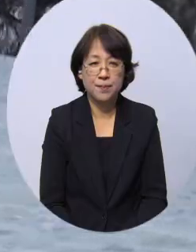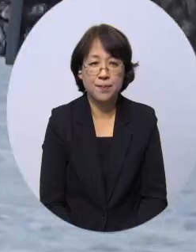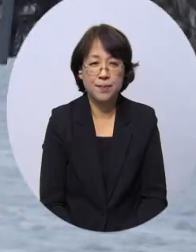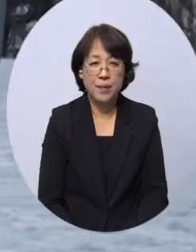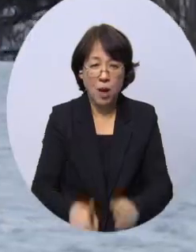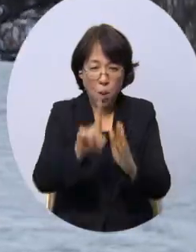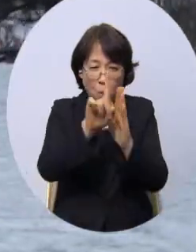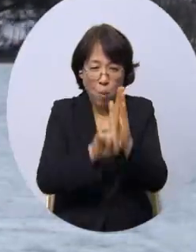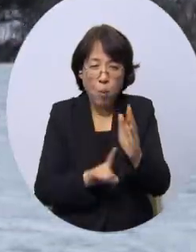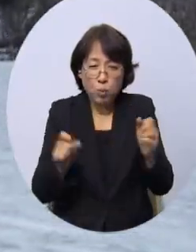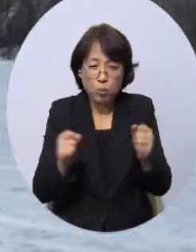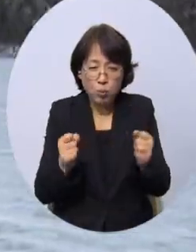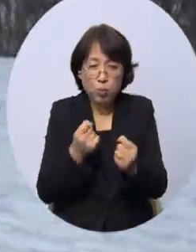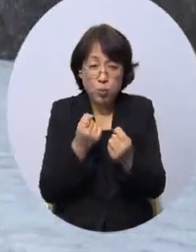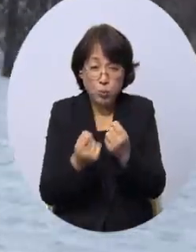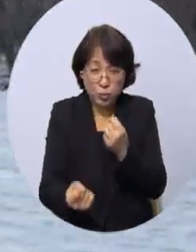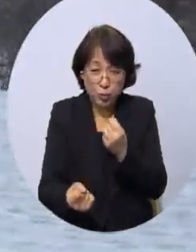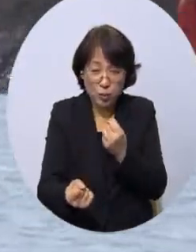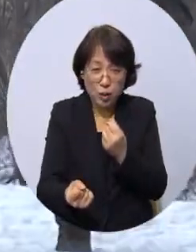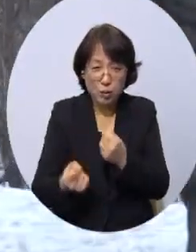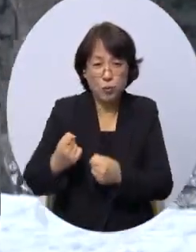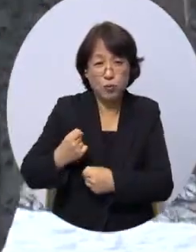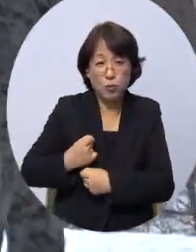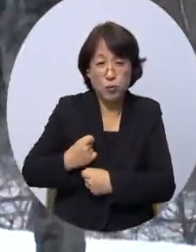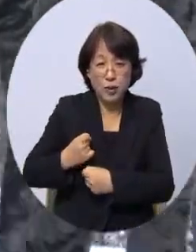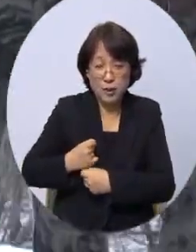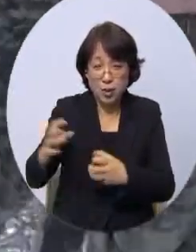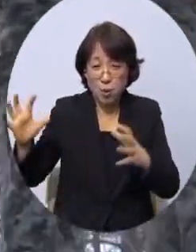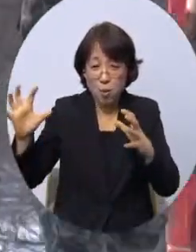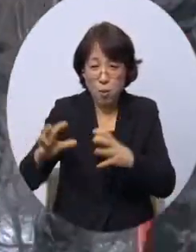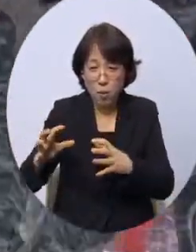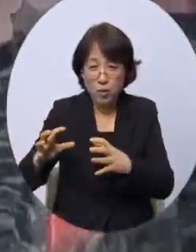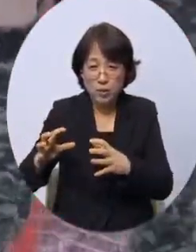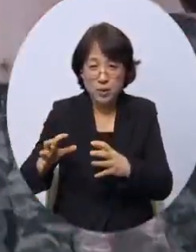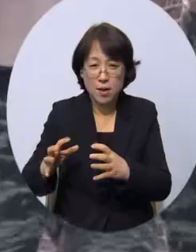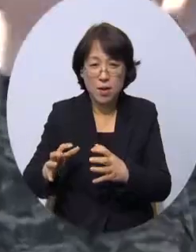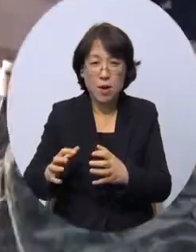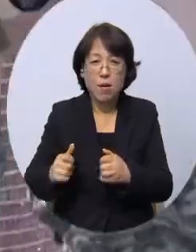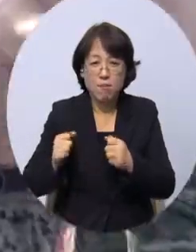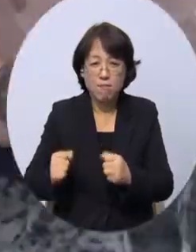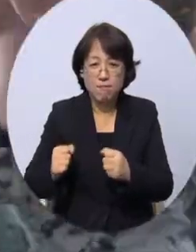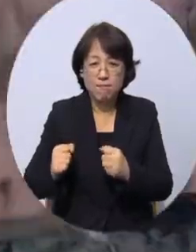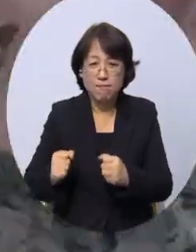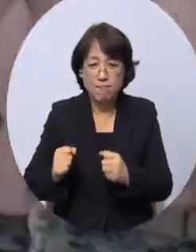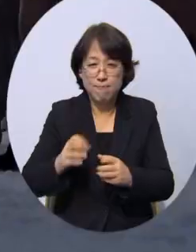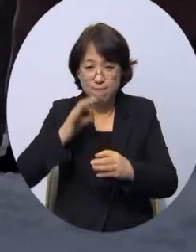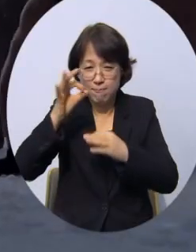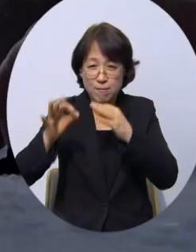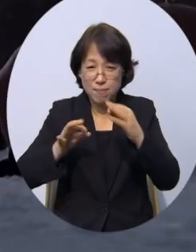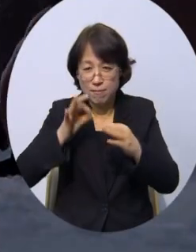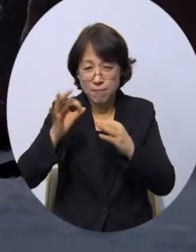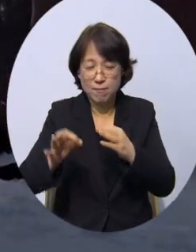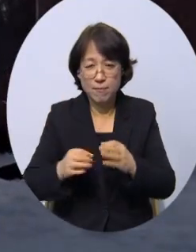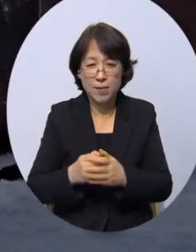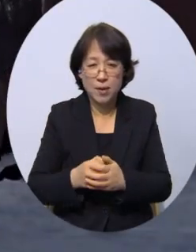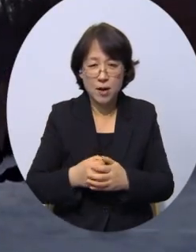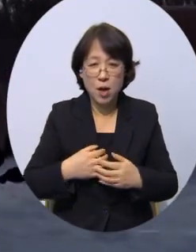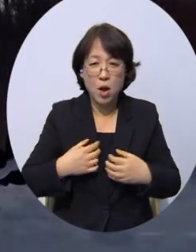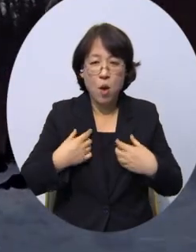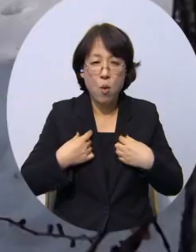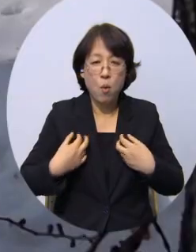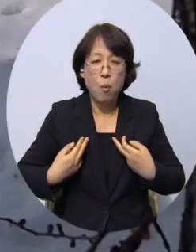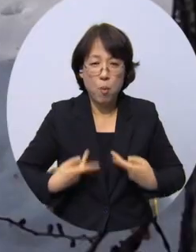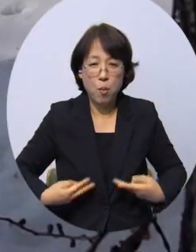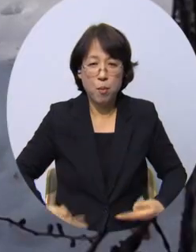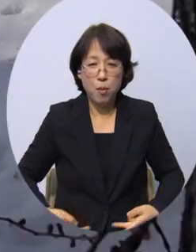영하의 날씨에도 한미 해병대 장병들이 구호를 열창하며 훈련에 임합니다. 맨몸으로 체력 단련에